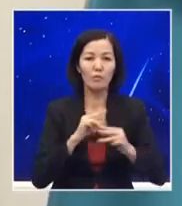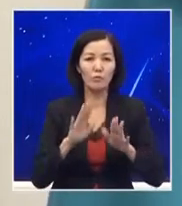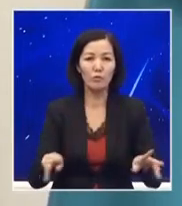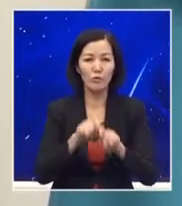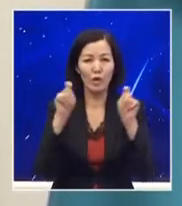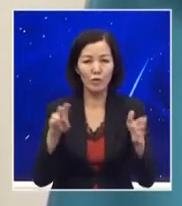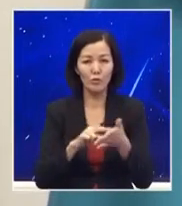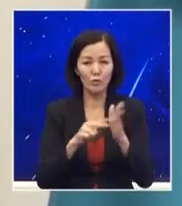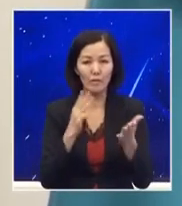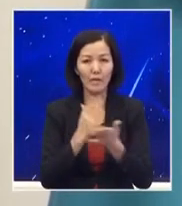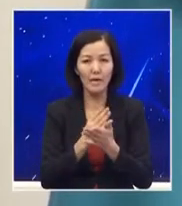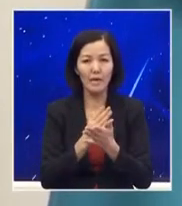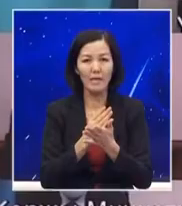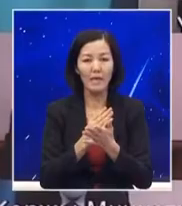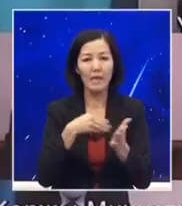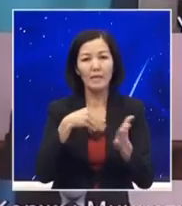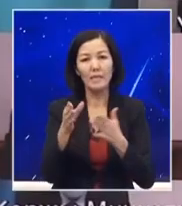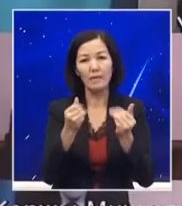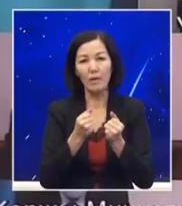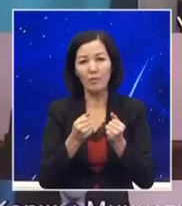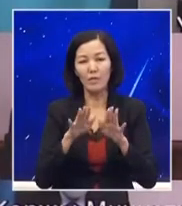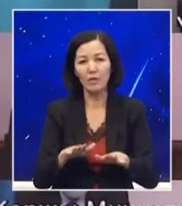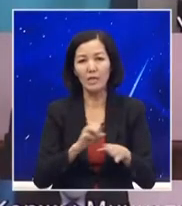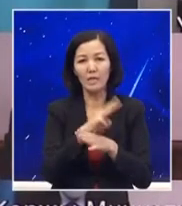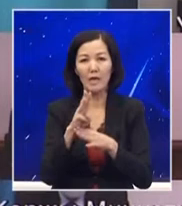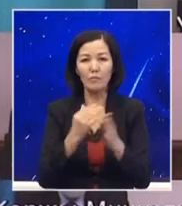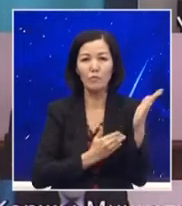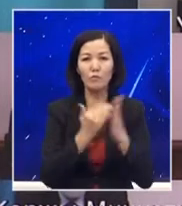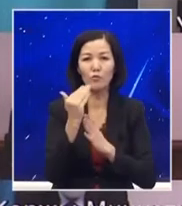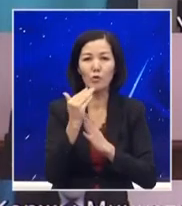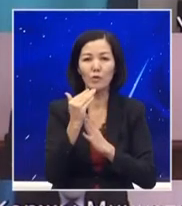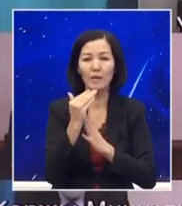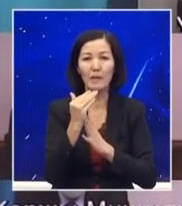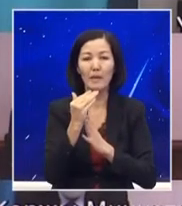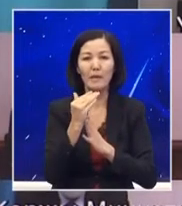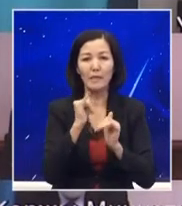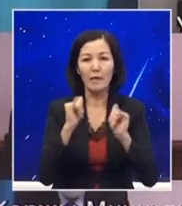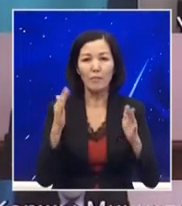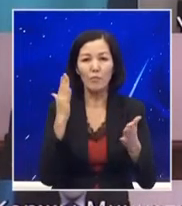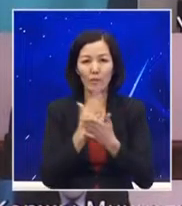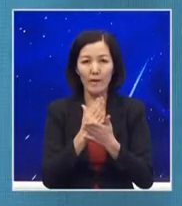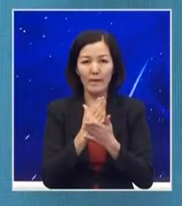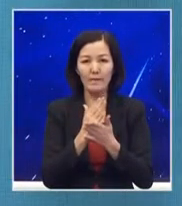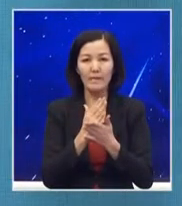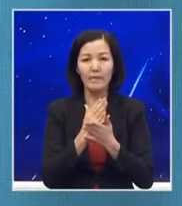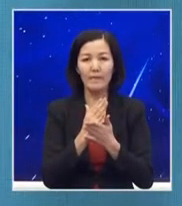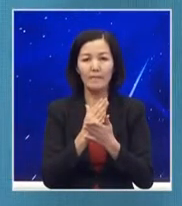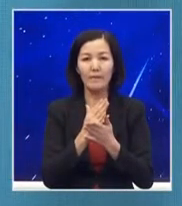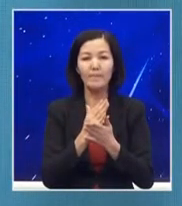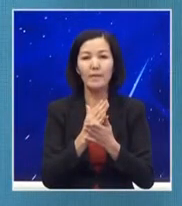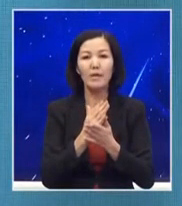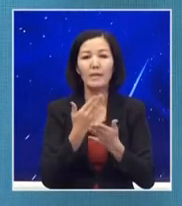ашу жоспарланған. Өнім сатып алуда жергілікті қамтудың жоғарғы өсуі серпіні байқалып отырған салалар